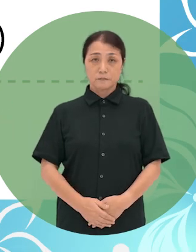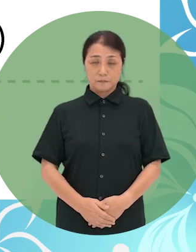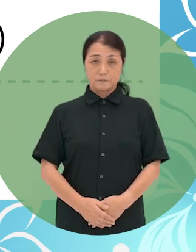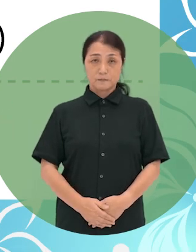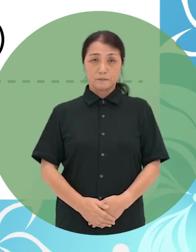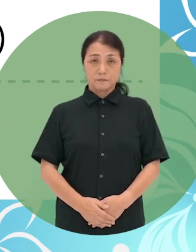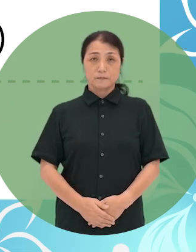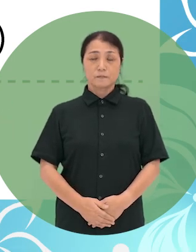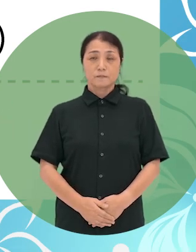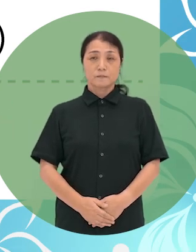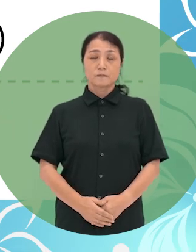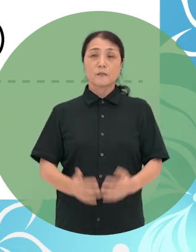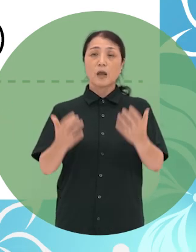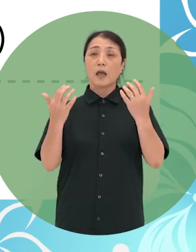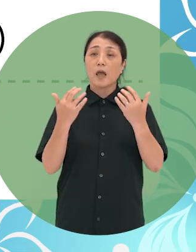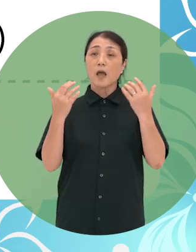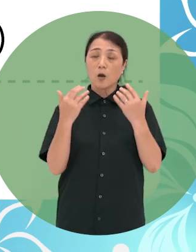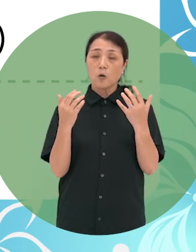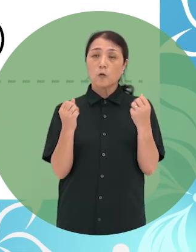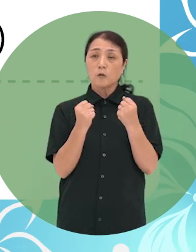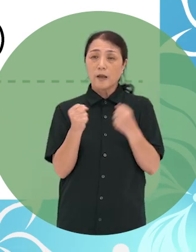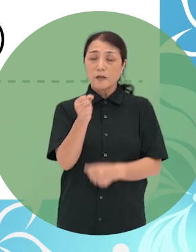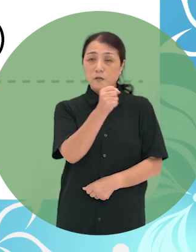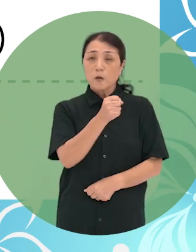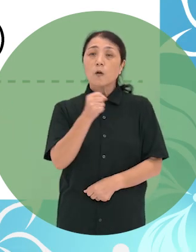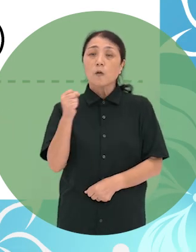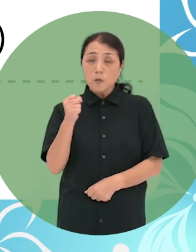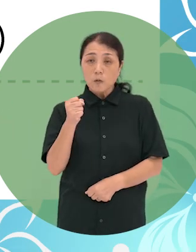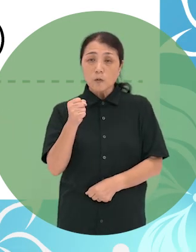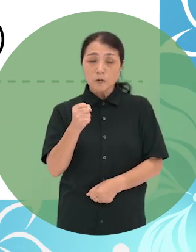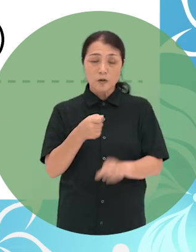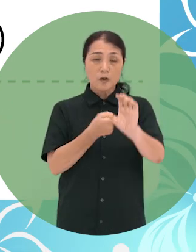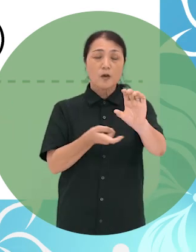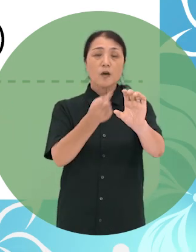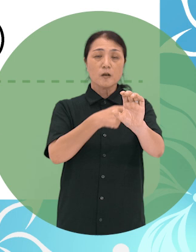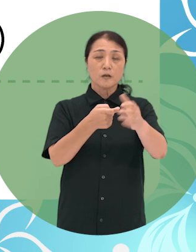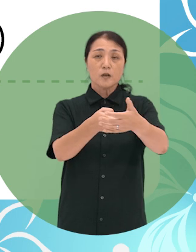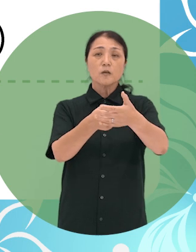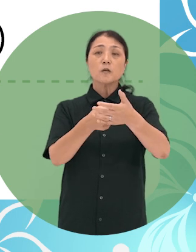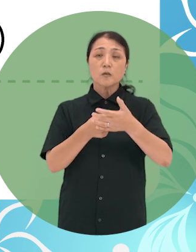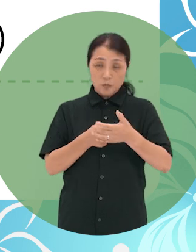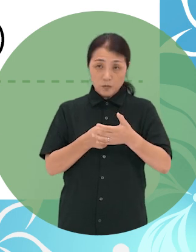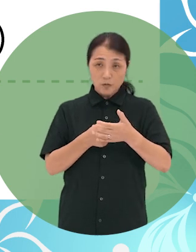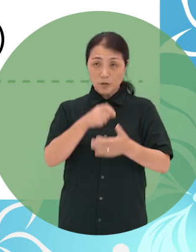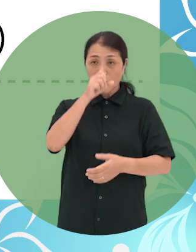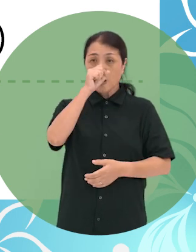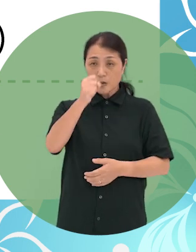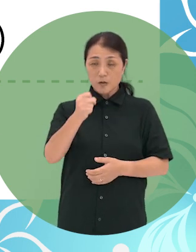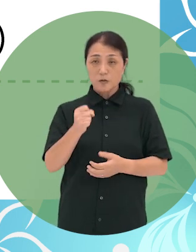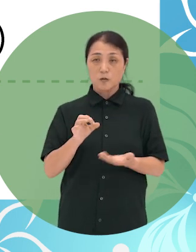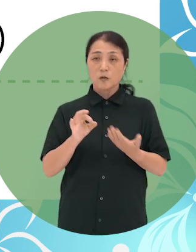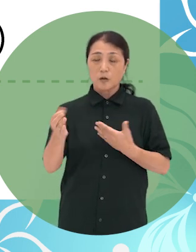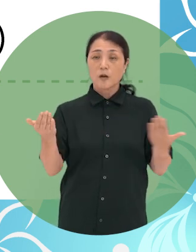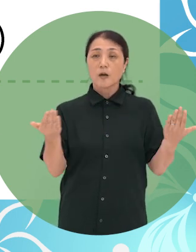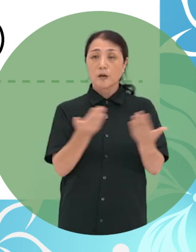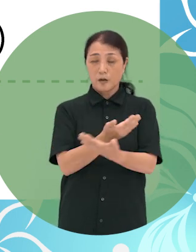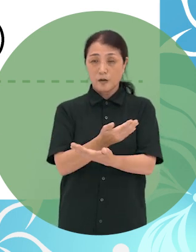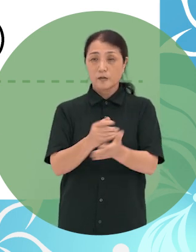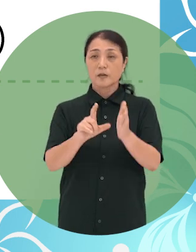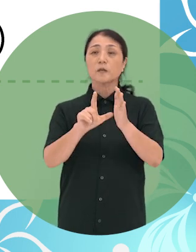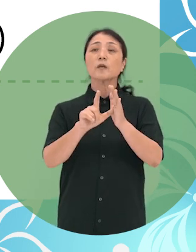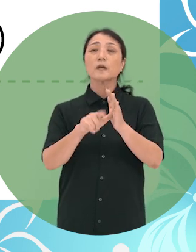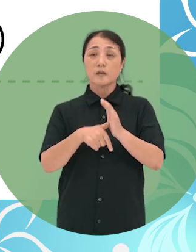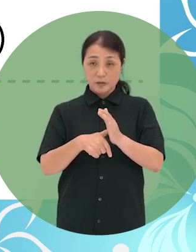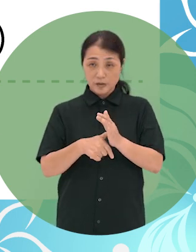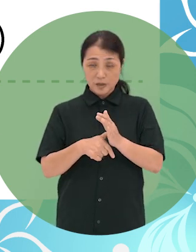県ではエアコンや冷蔵庫をより省エネ性能の高いものへ買い替えた県民に対し、キャッシュレスポイントや商品